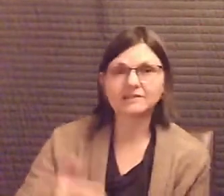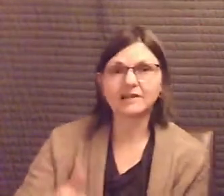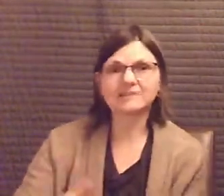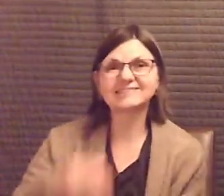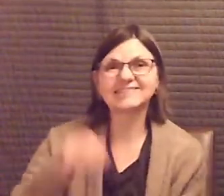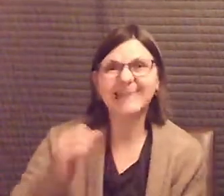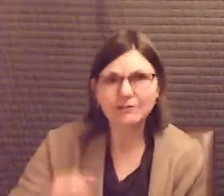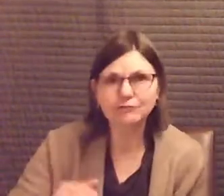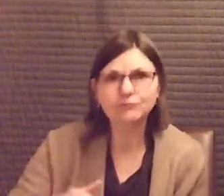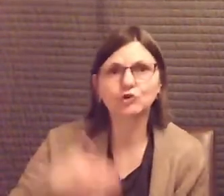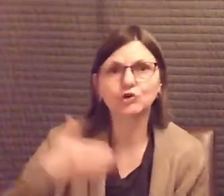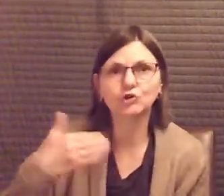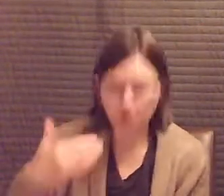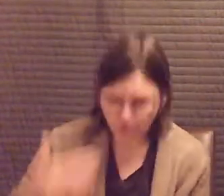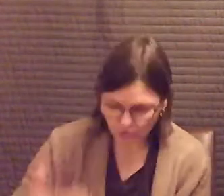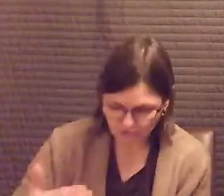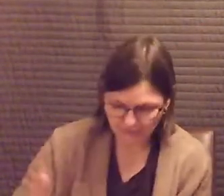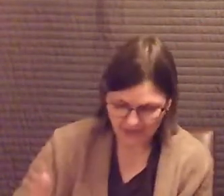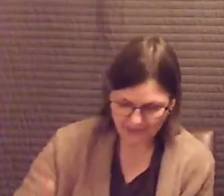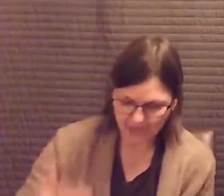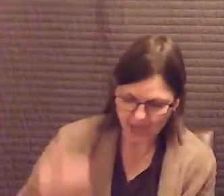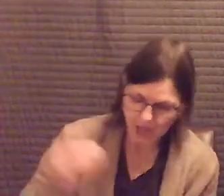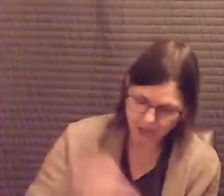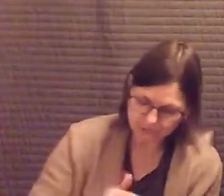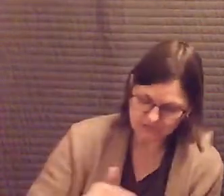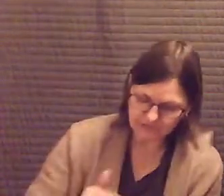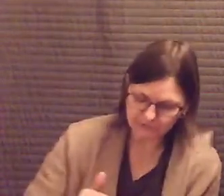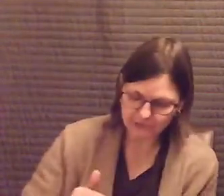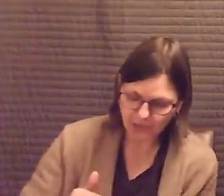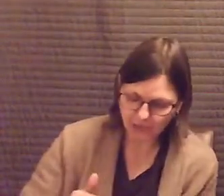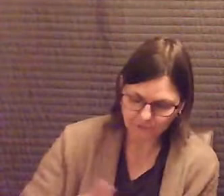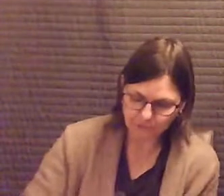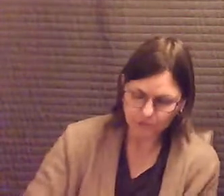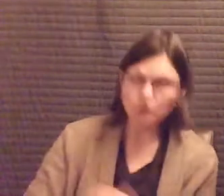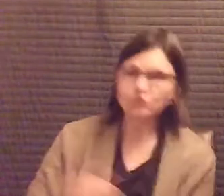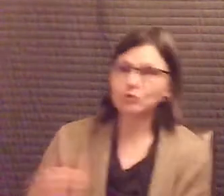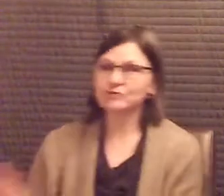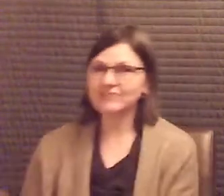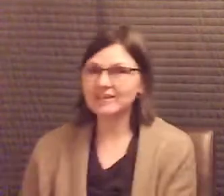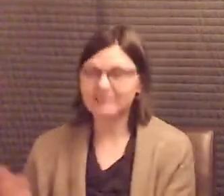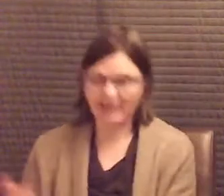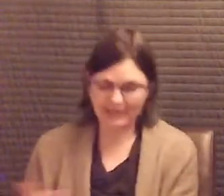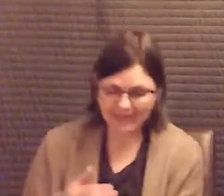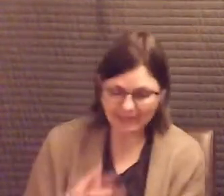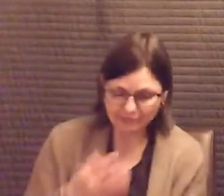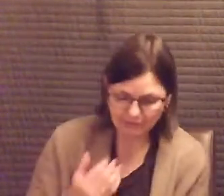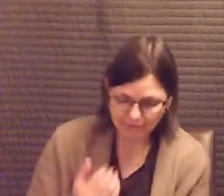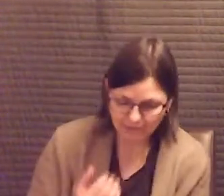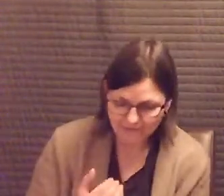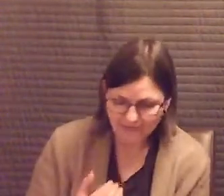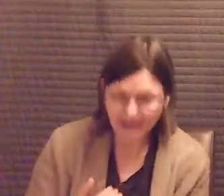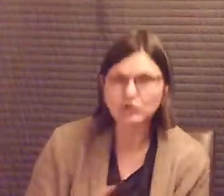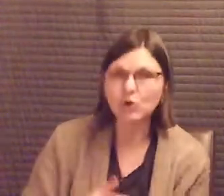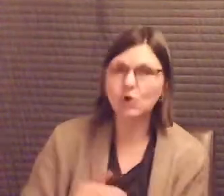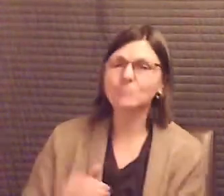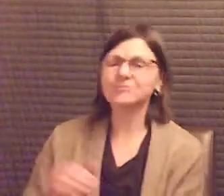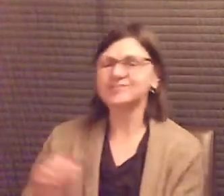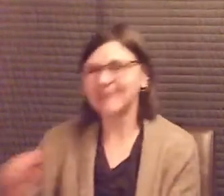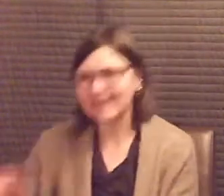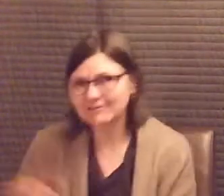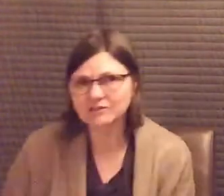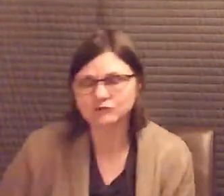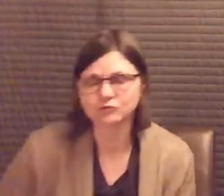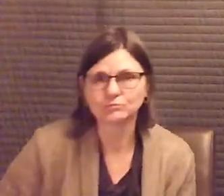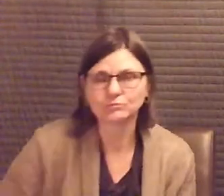zich zelf kunnen losmaken uit de strik van de duivel door wie zijn levend gevangen waren om